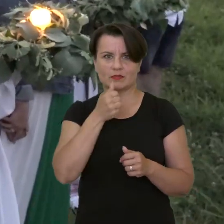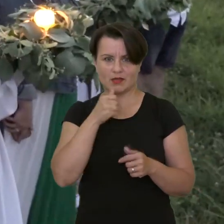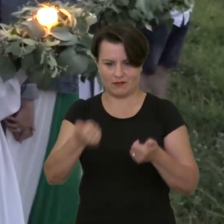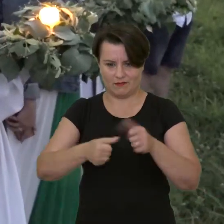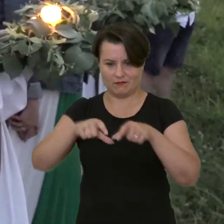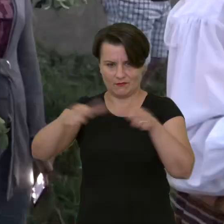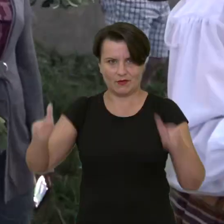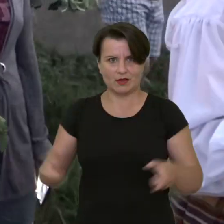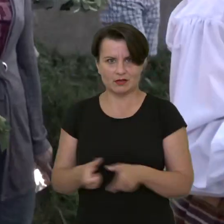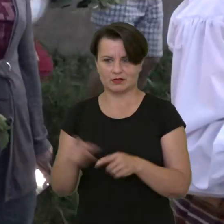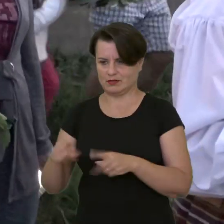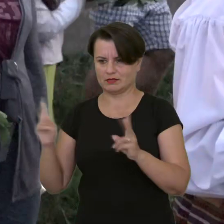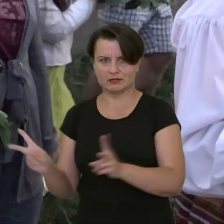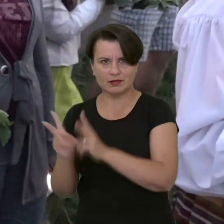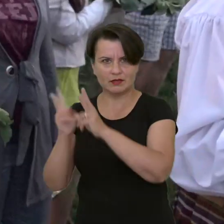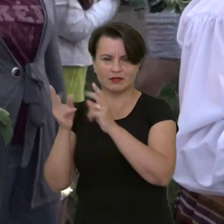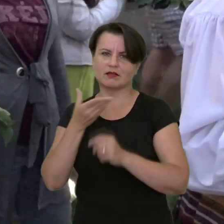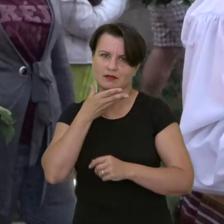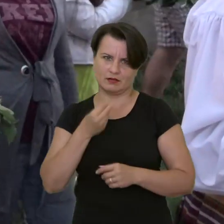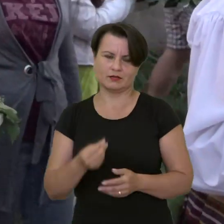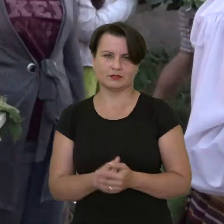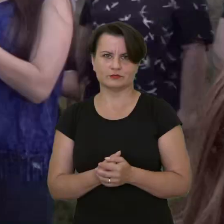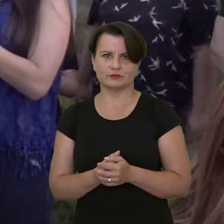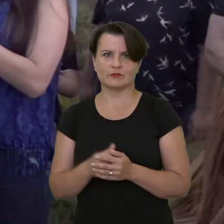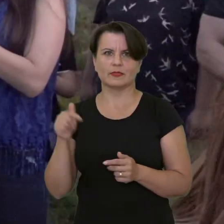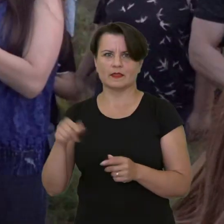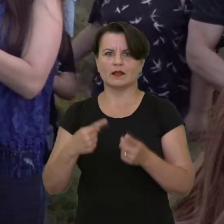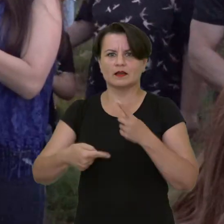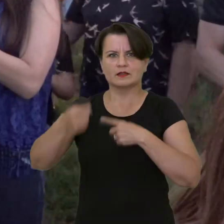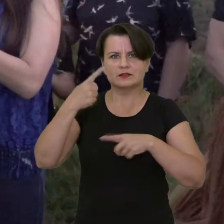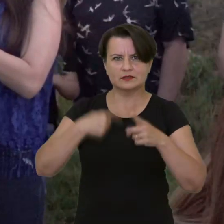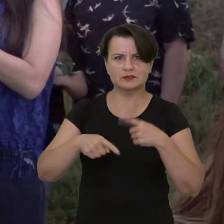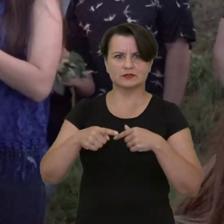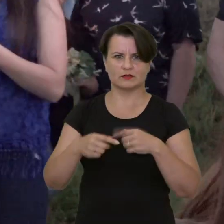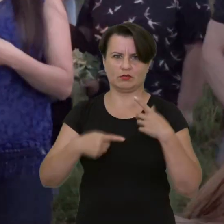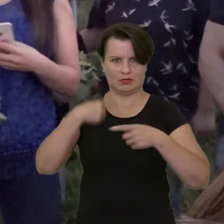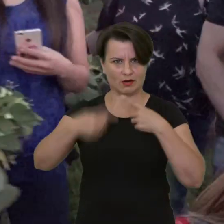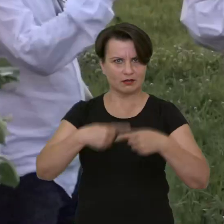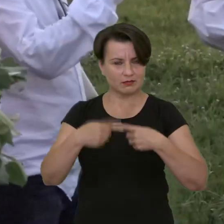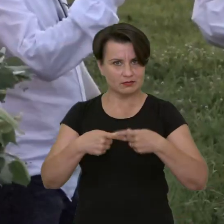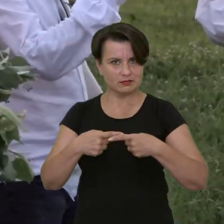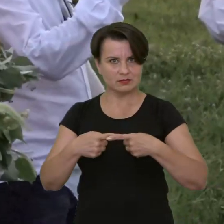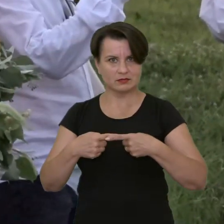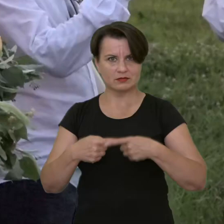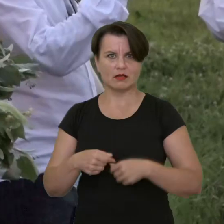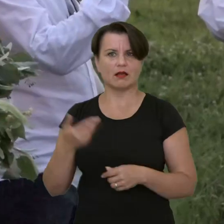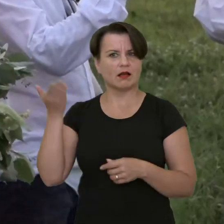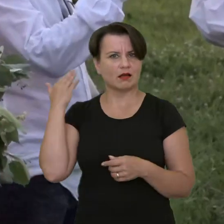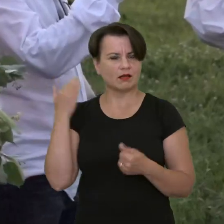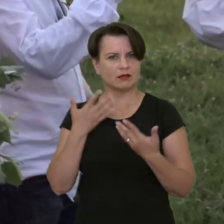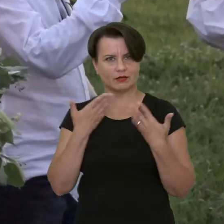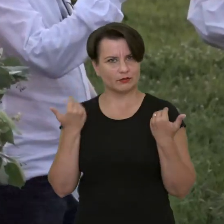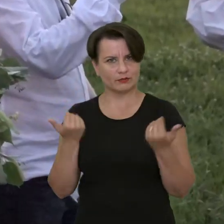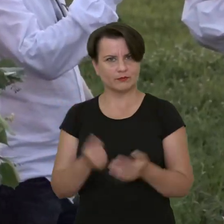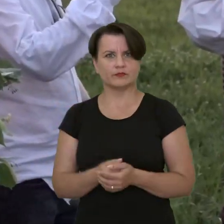ypač vainikėlių. Ir deginimas, labai gražu, iš tikro. Jis grįžo tos visos tradicijos daugiau